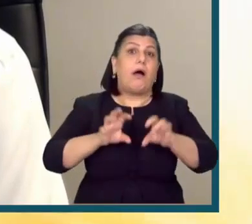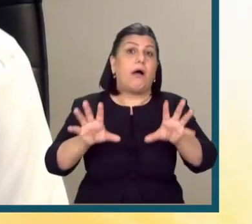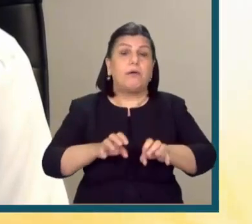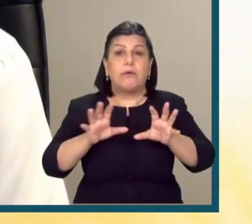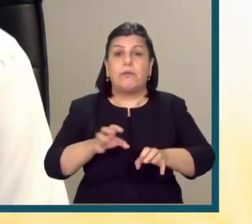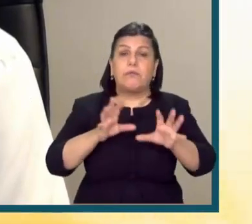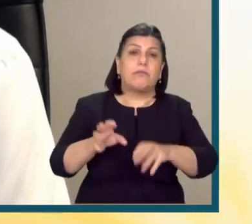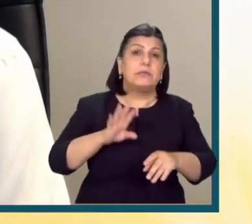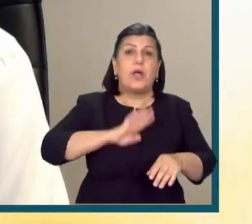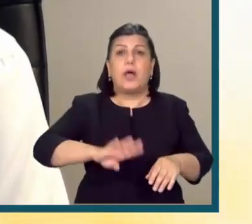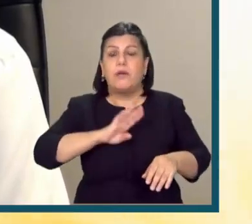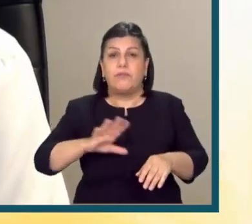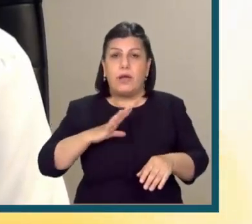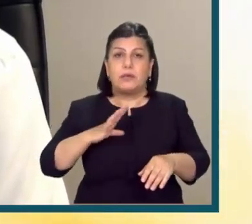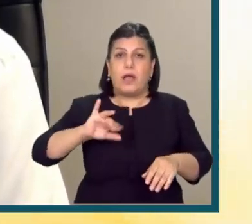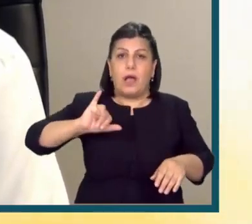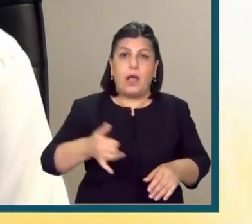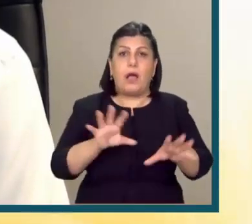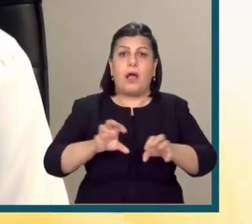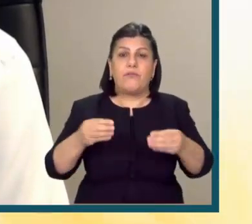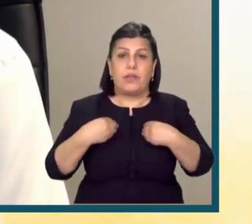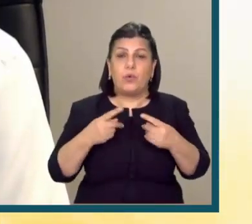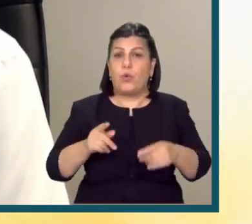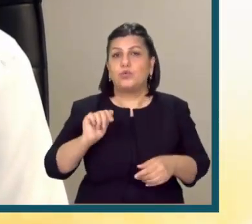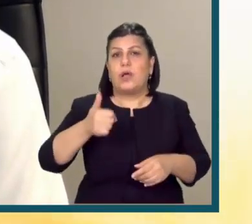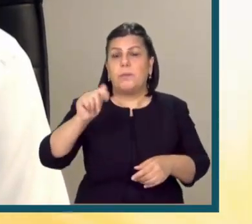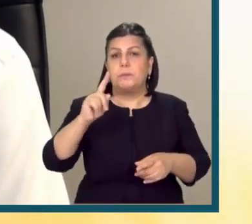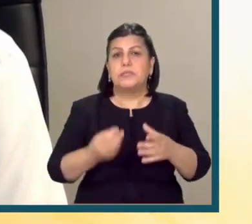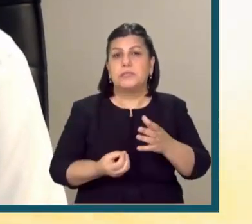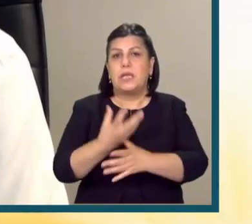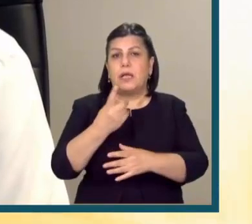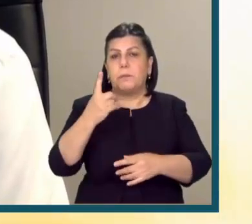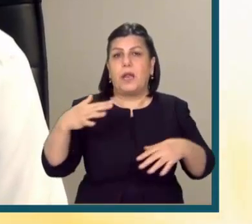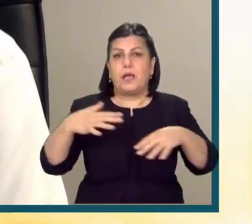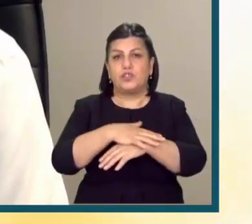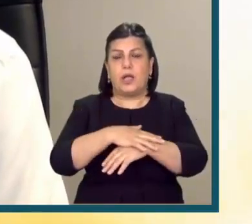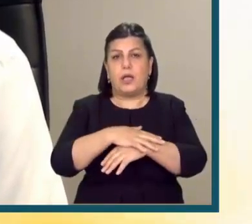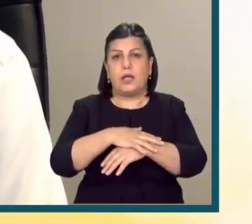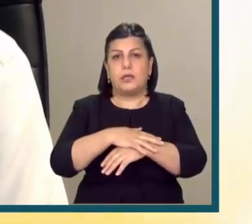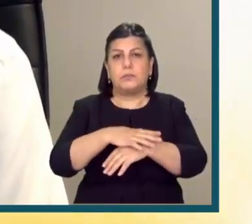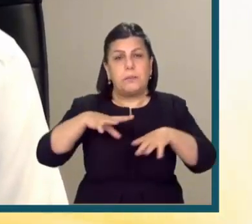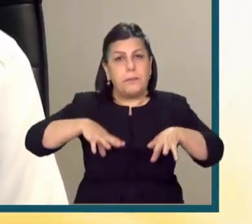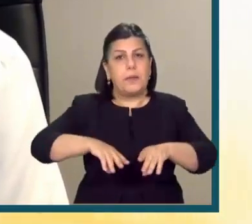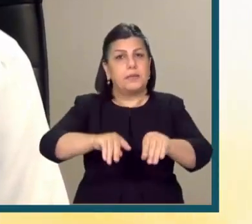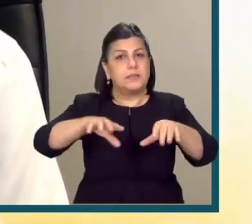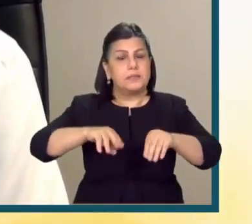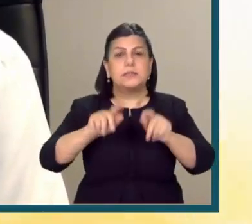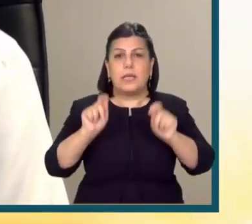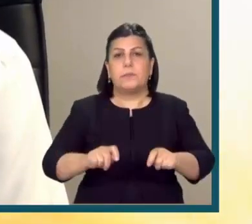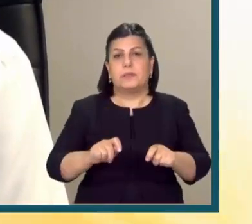yani gerçekten ağrı da veriyorsa o zaman bir sabah bir akşam uygulaması